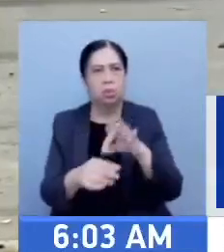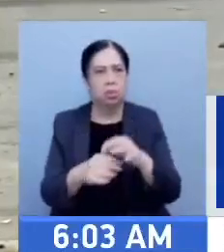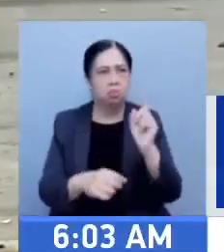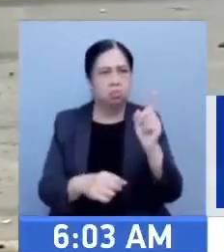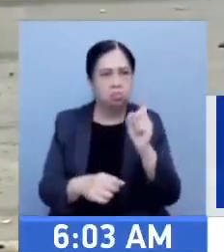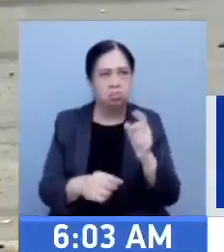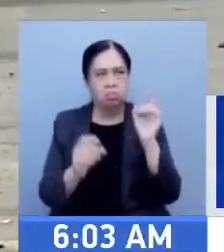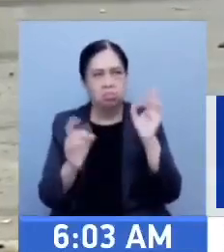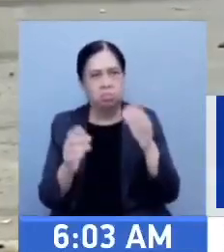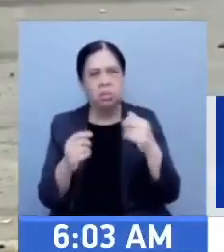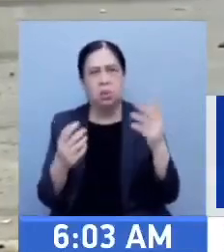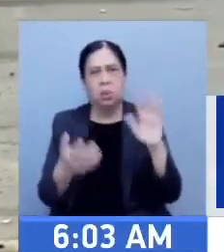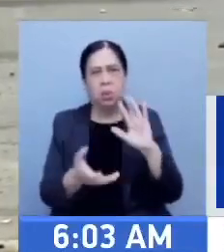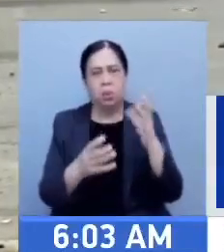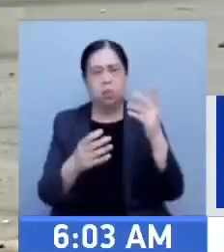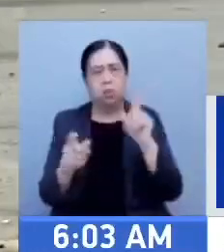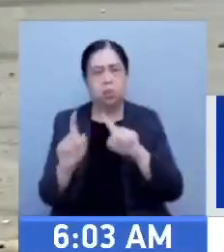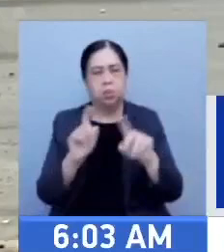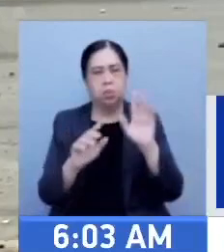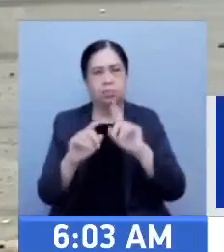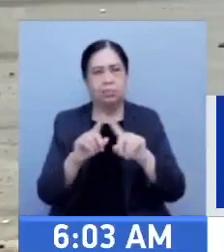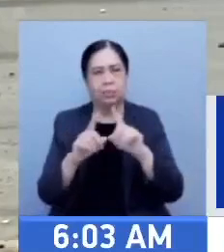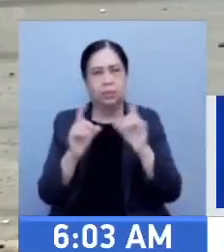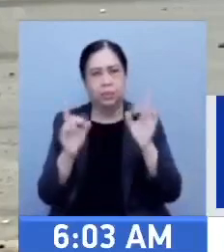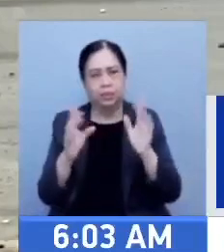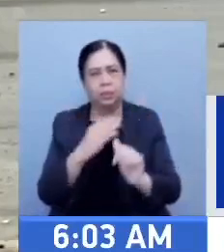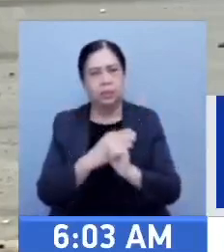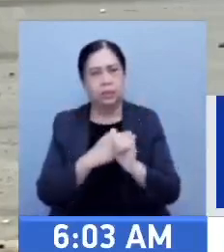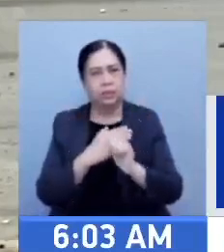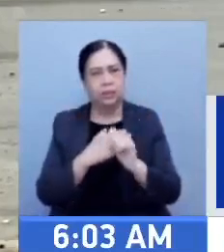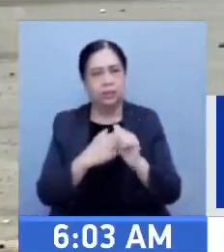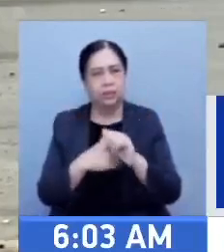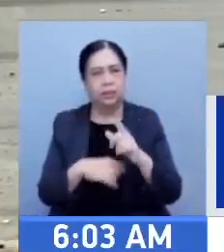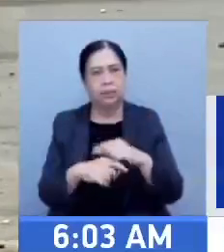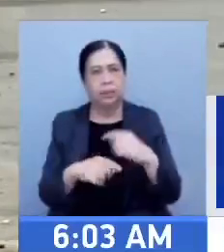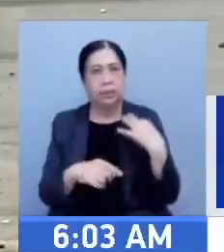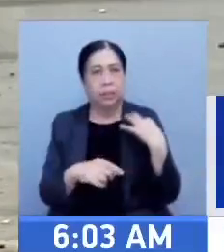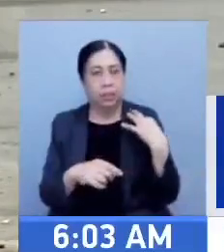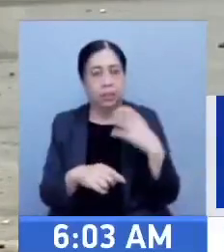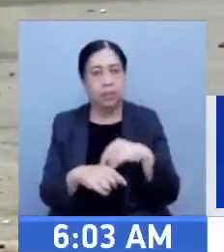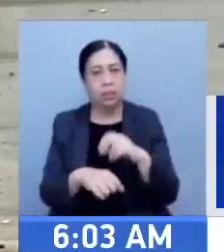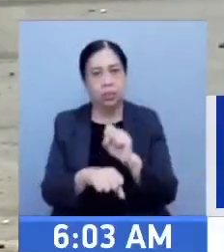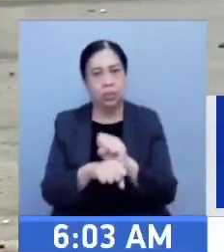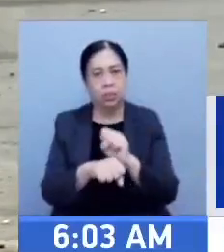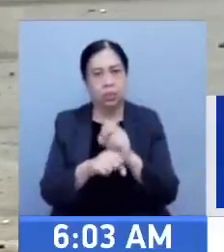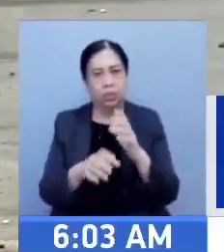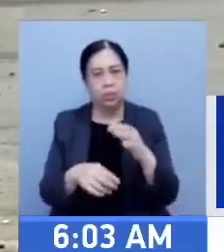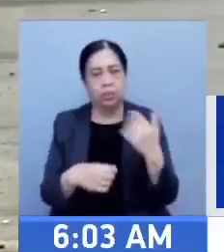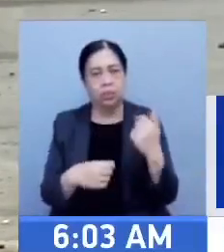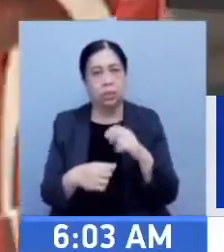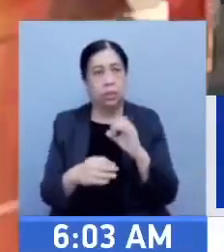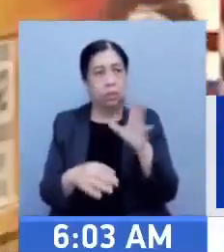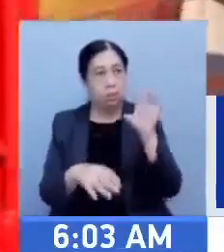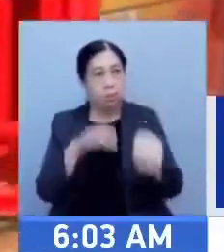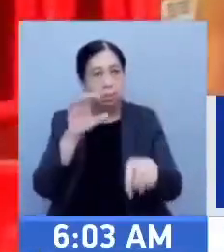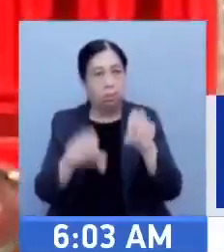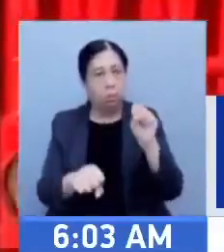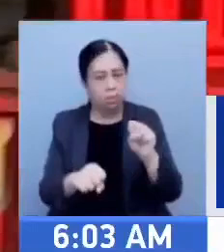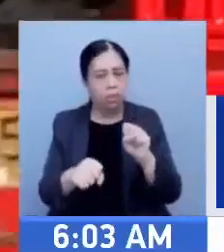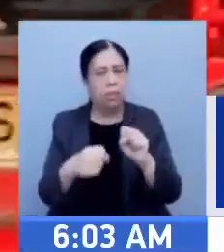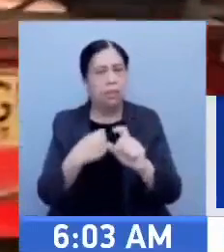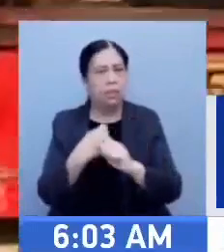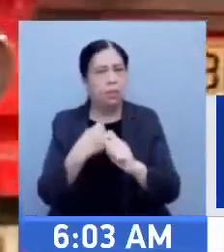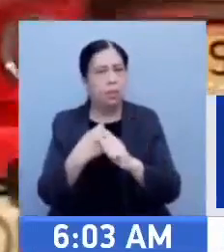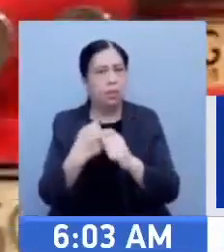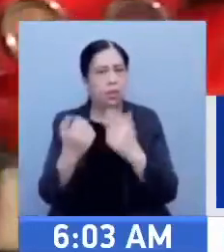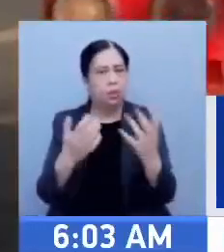karahasan sa mga botante, kandidato at election workers. Ang mahuhuli ay pansamantalang ikukulong at palalayain din pagkatapos ng